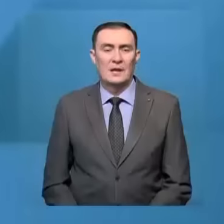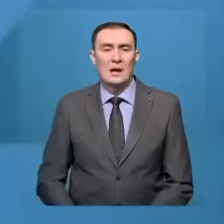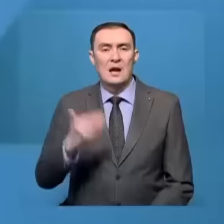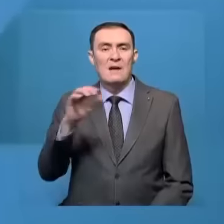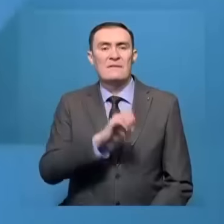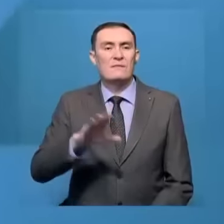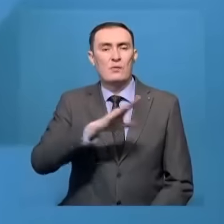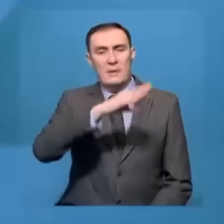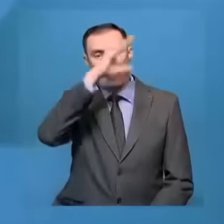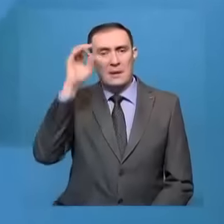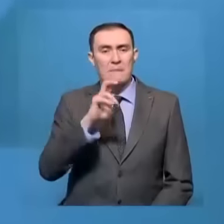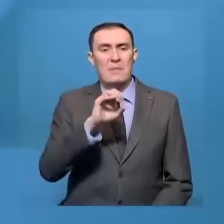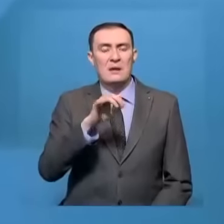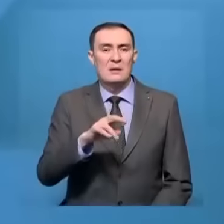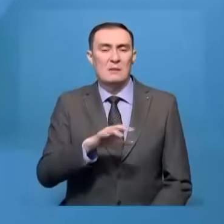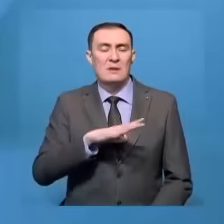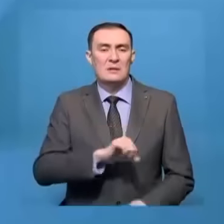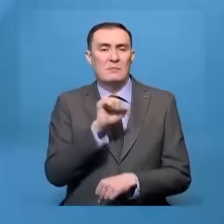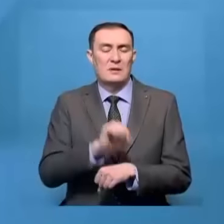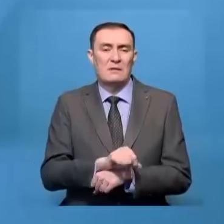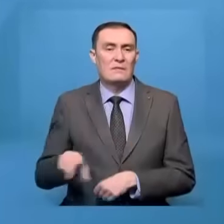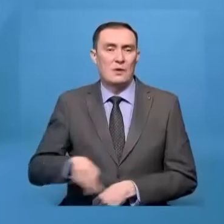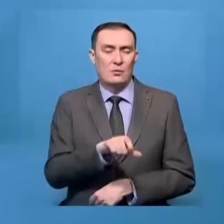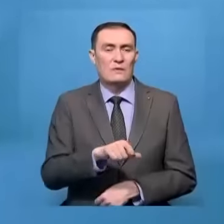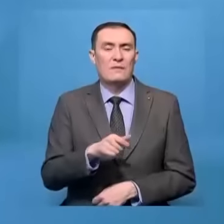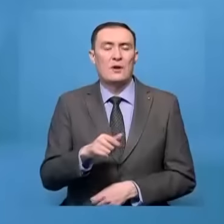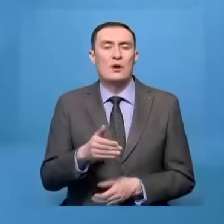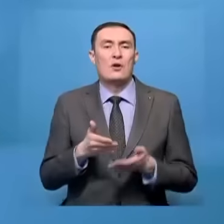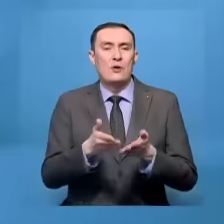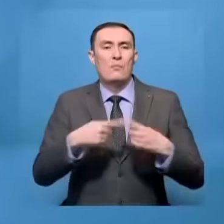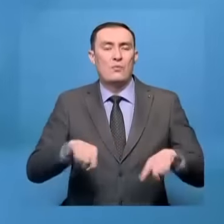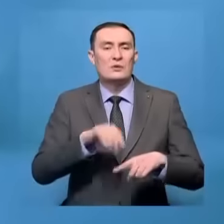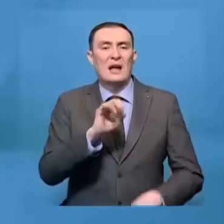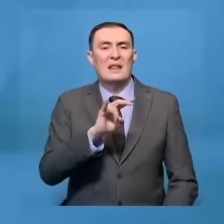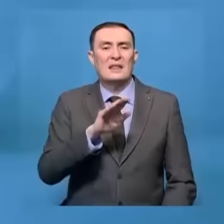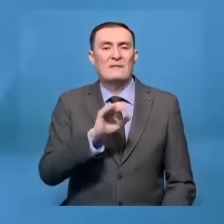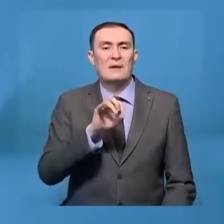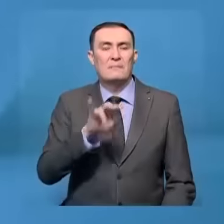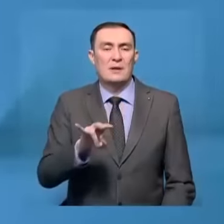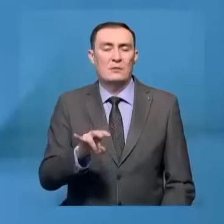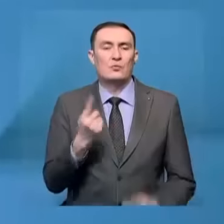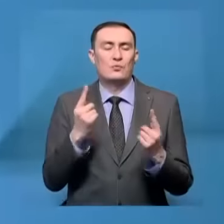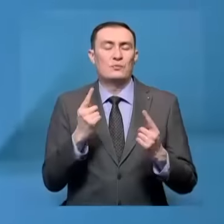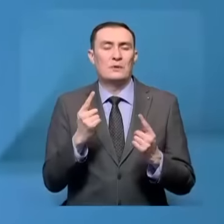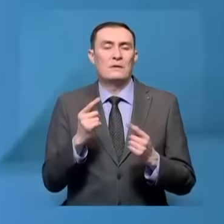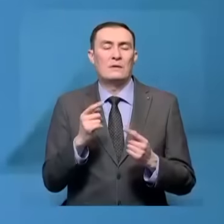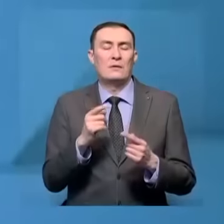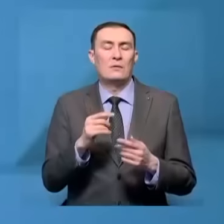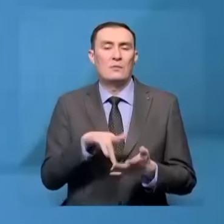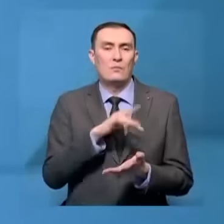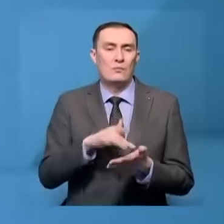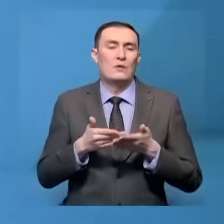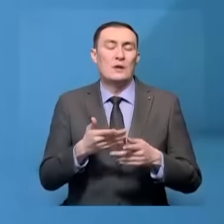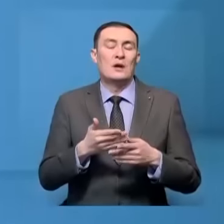А в Бельгии фермеры заблокировали подъездные пути, ведущие в порт Антверпен, а второй по объему грузоперевозок порт Европы.